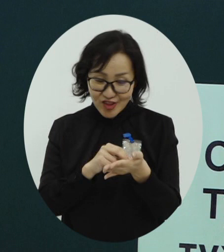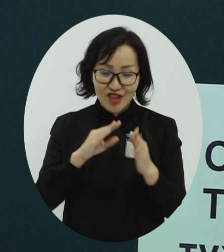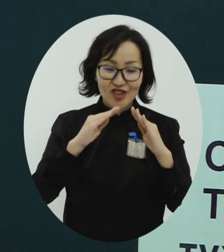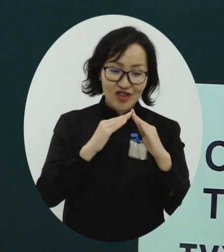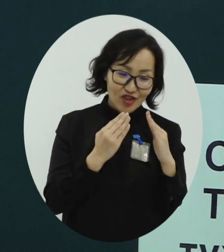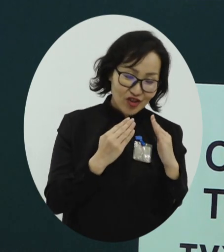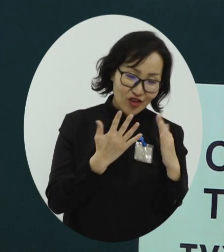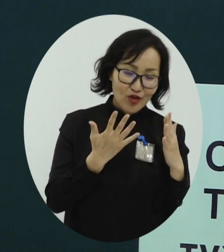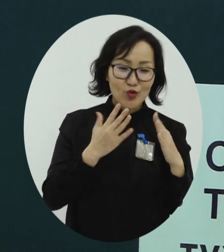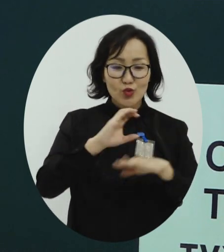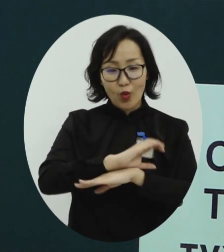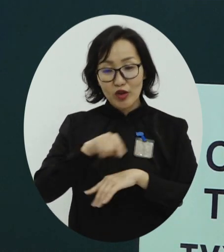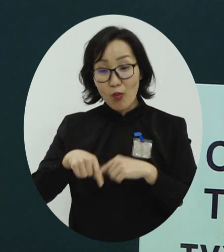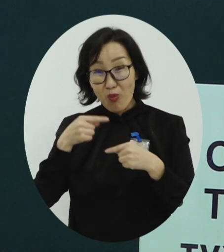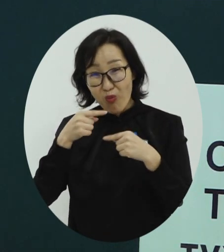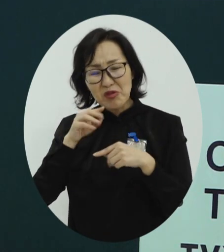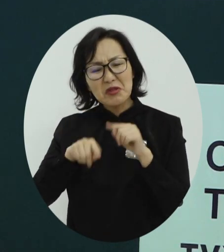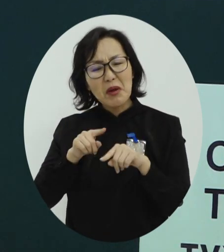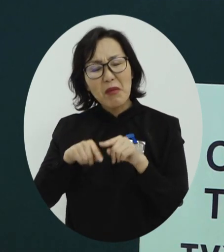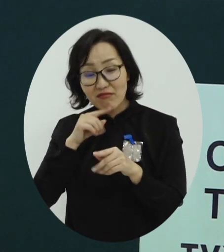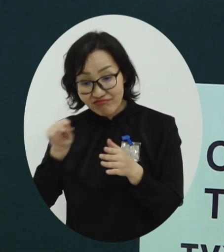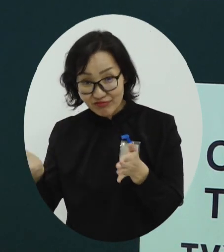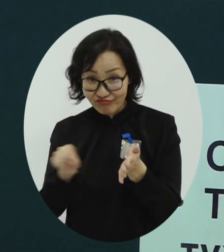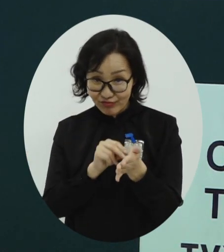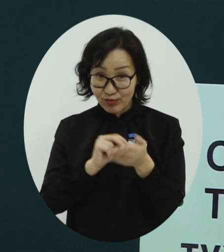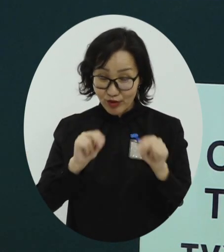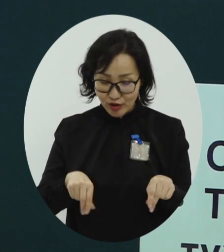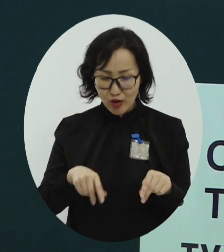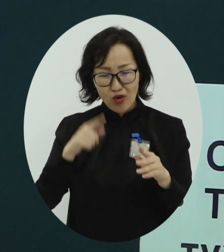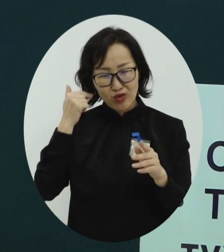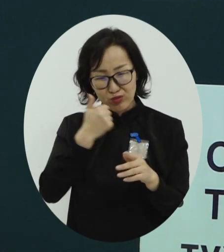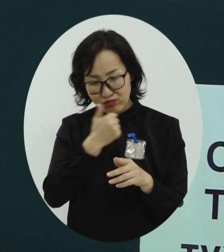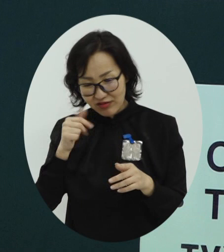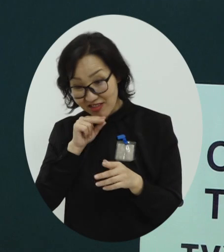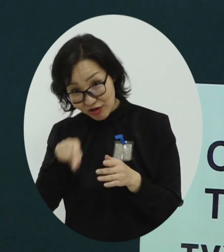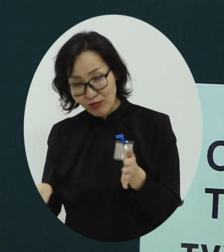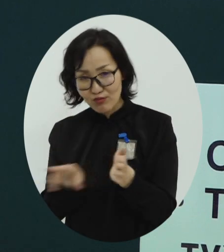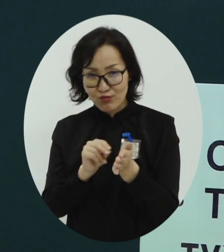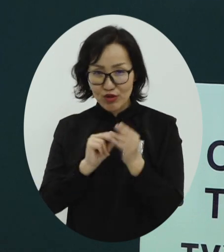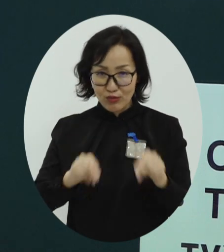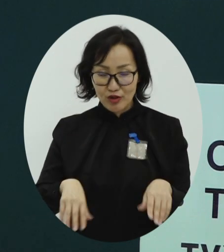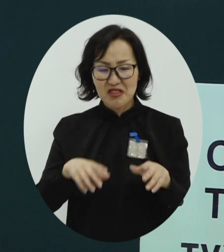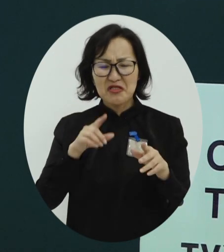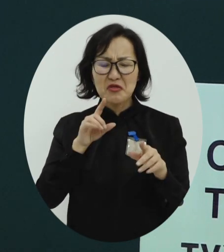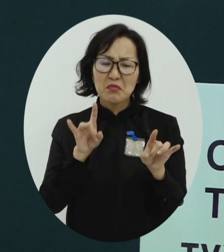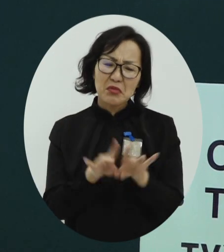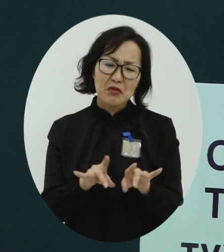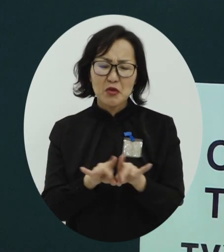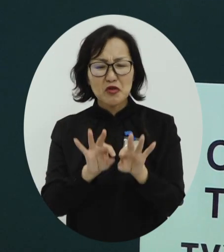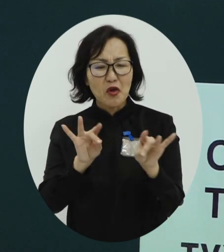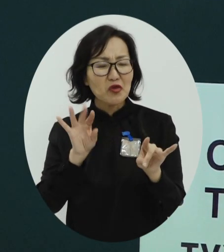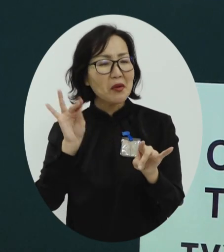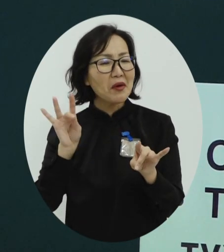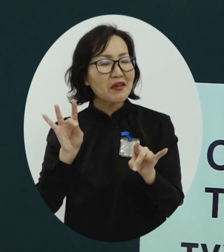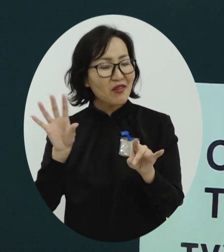орон сургууль дээр болсон үйл явдлын тухай, өдөр тутмын үйл явдлаа бичдэг хүүхдүүд бас бий, сонин хачин